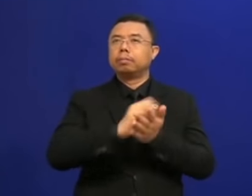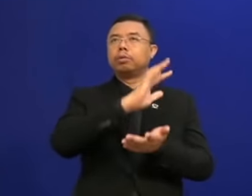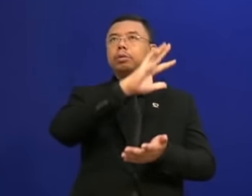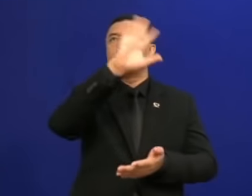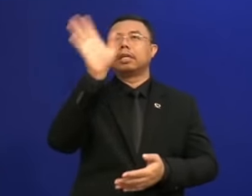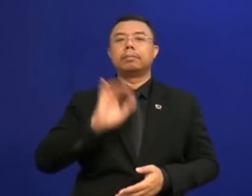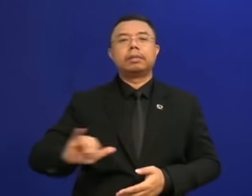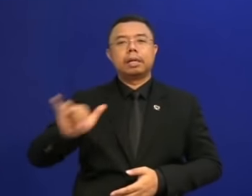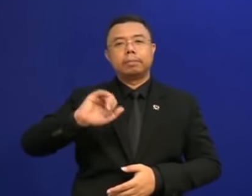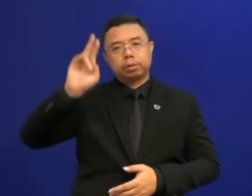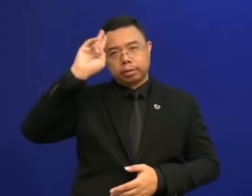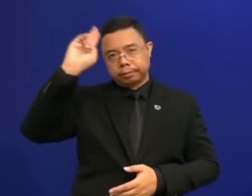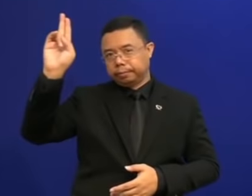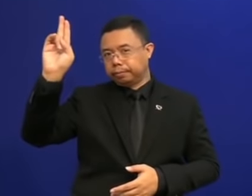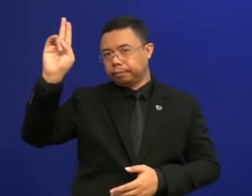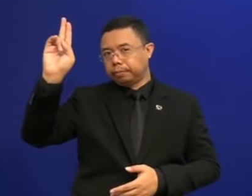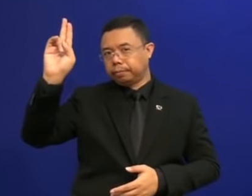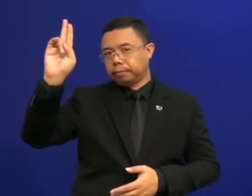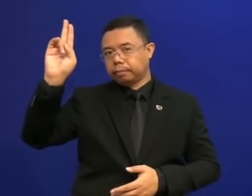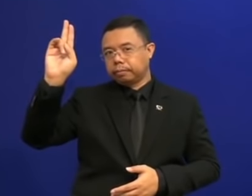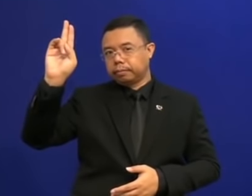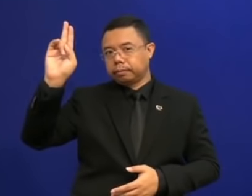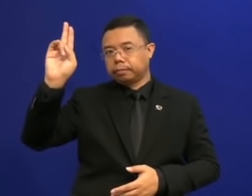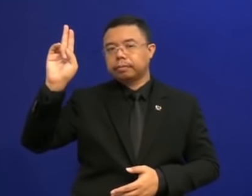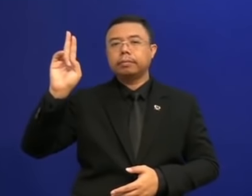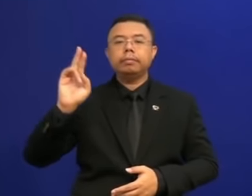kemuliaan bersama Tuhan.